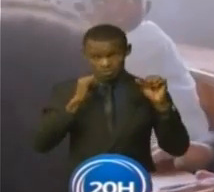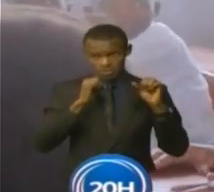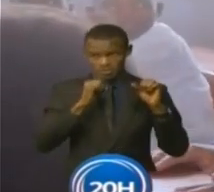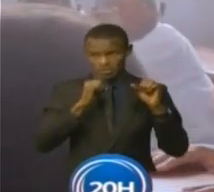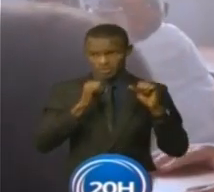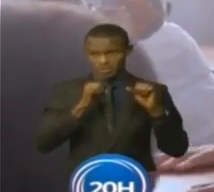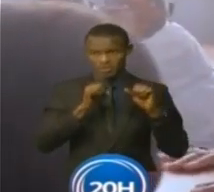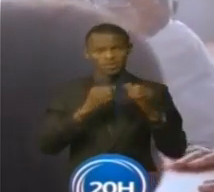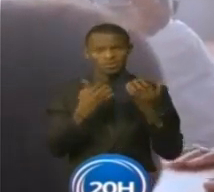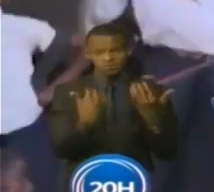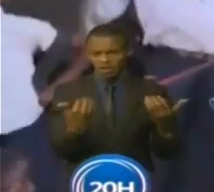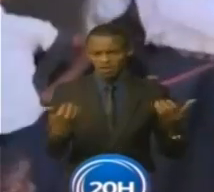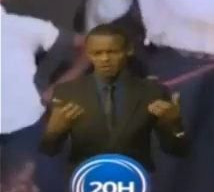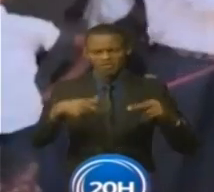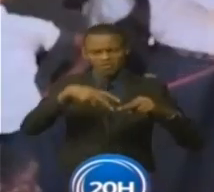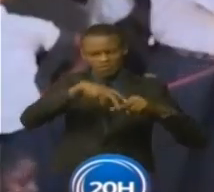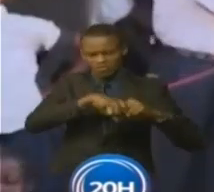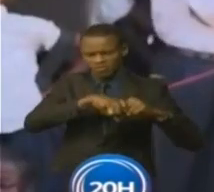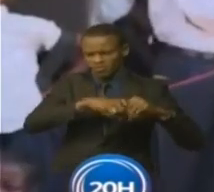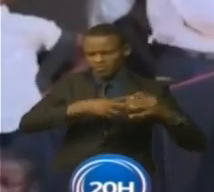Avec l'initiative venant de lui,